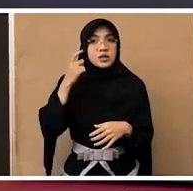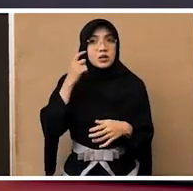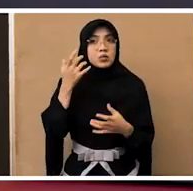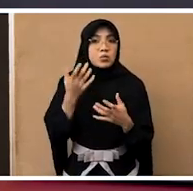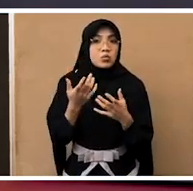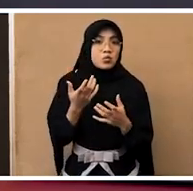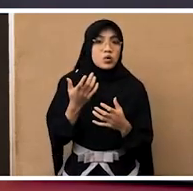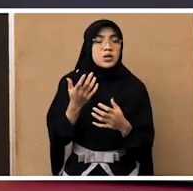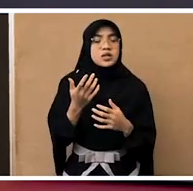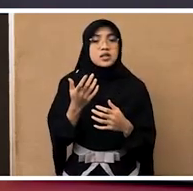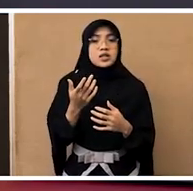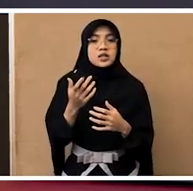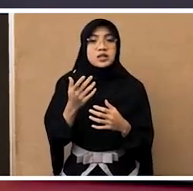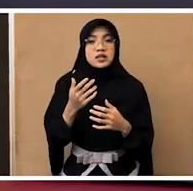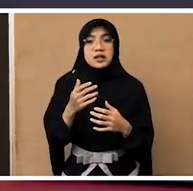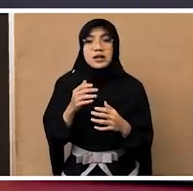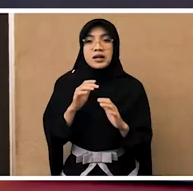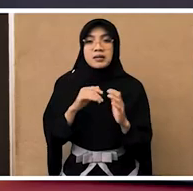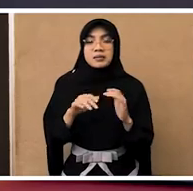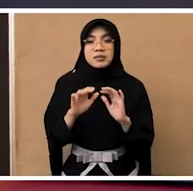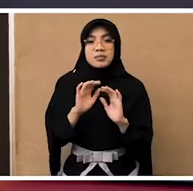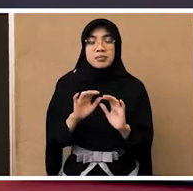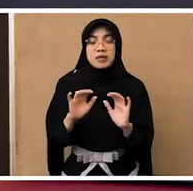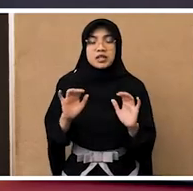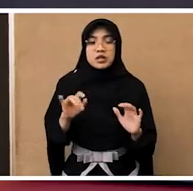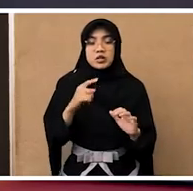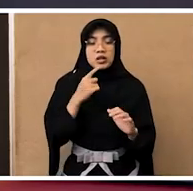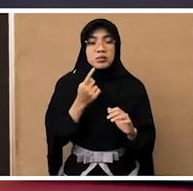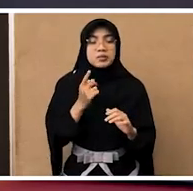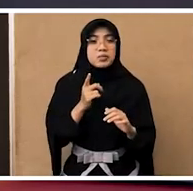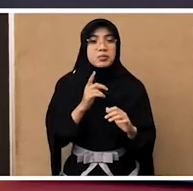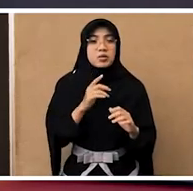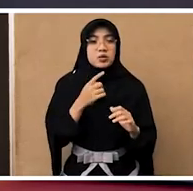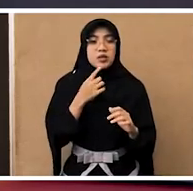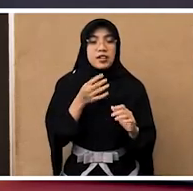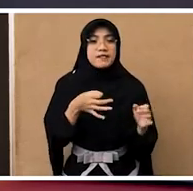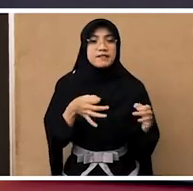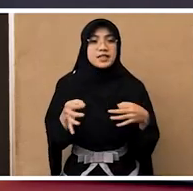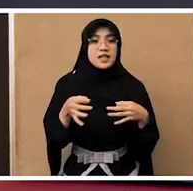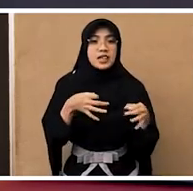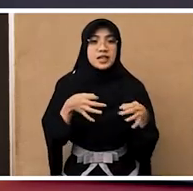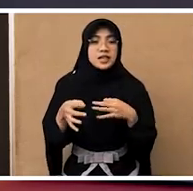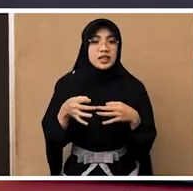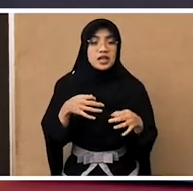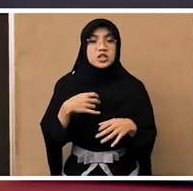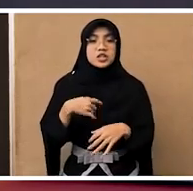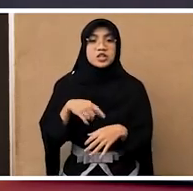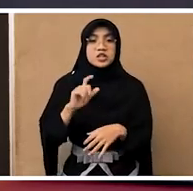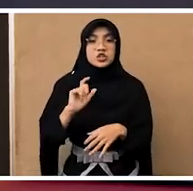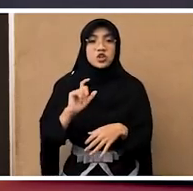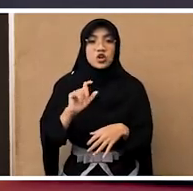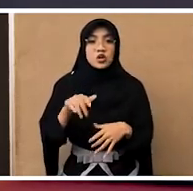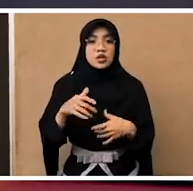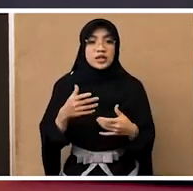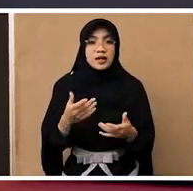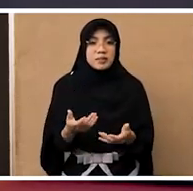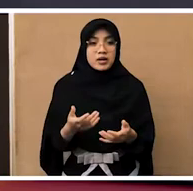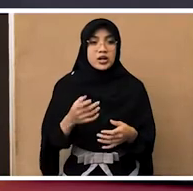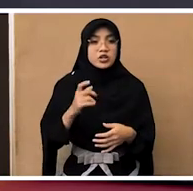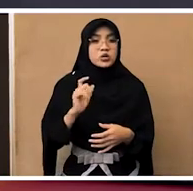hanya dialami di Indonesia di banyak negara kaya gini juga kan karena bicara dengan fasilitas juga saya kasih contoh misalnya gini